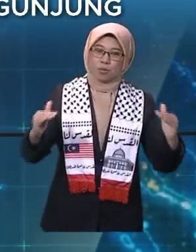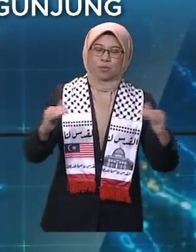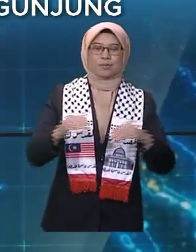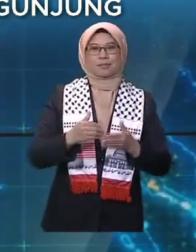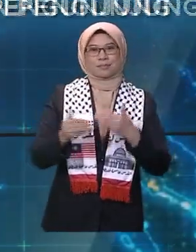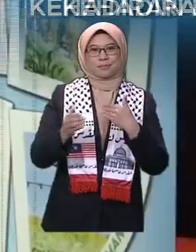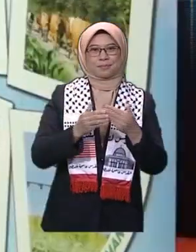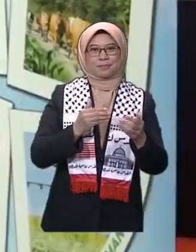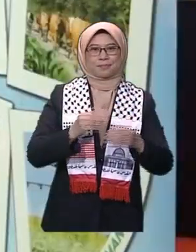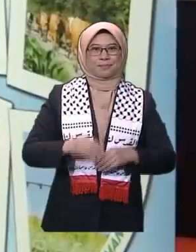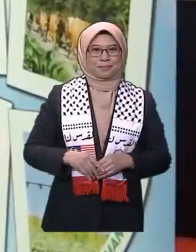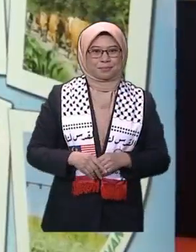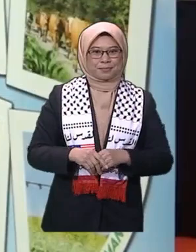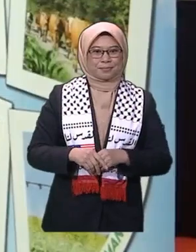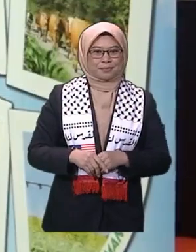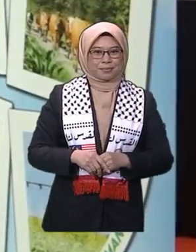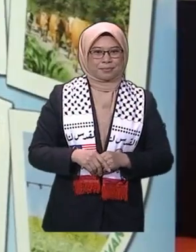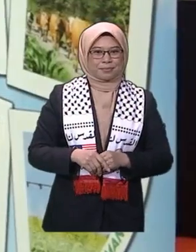berbumbung.